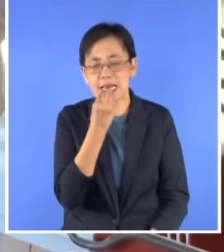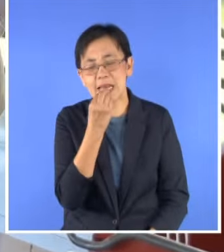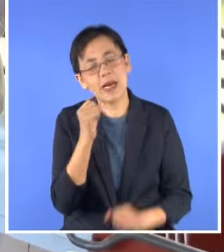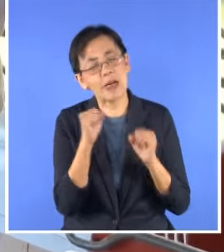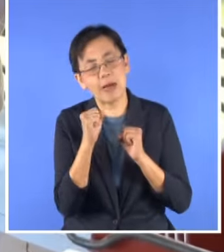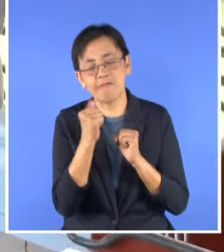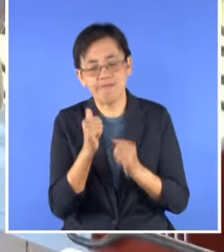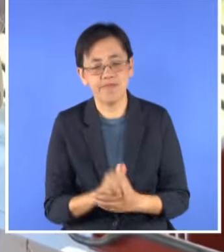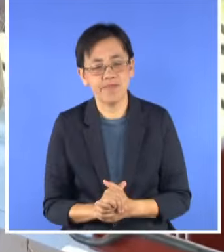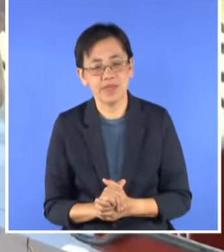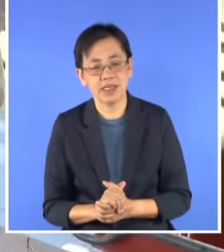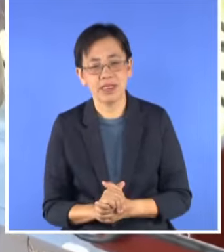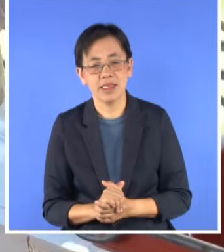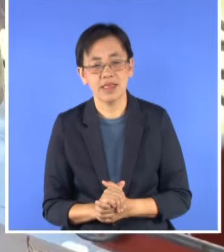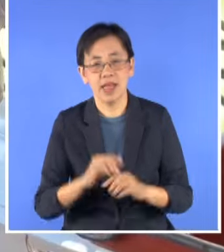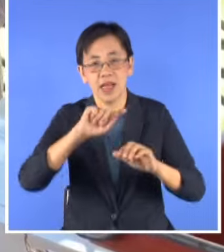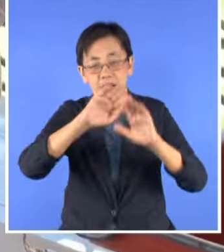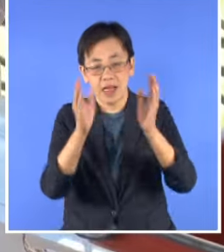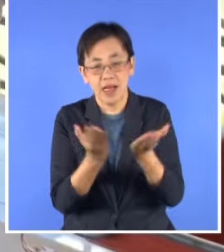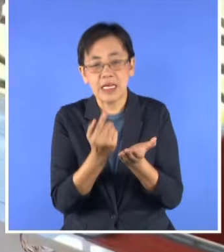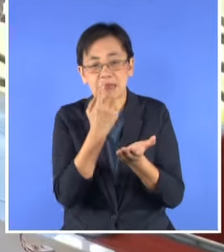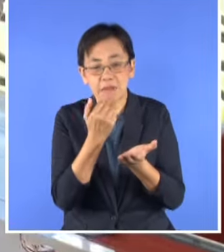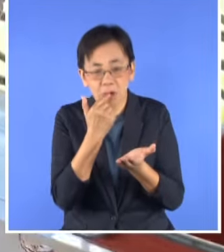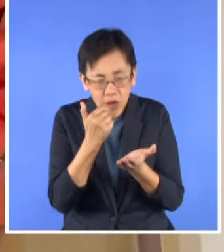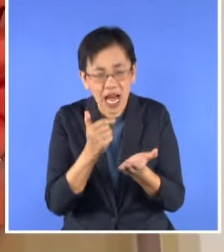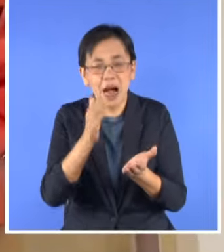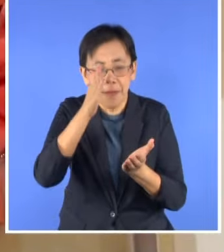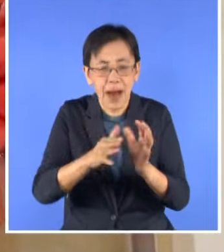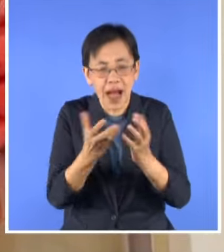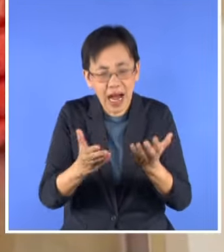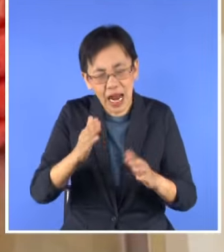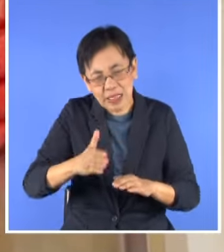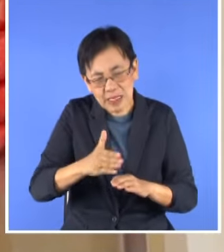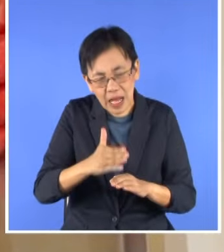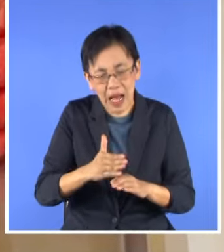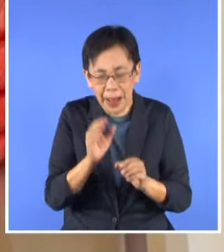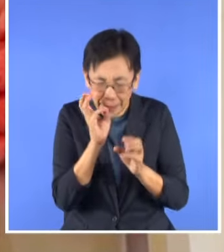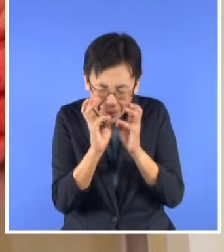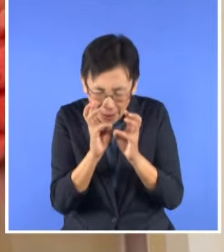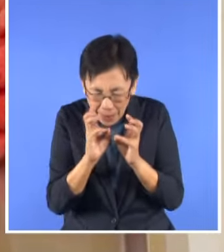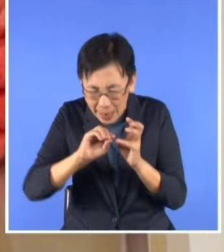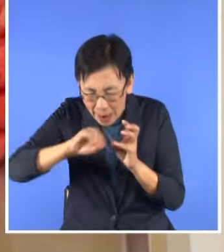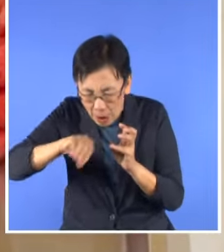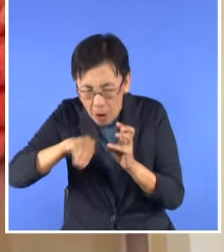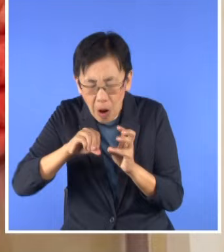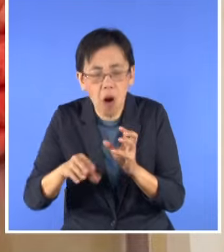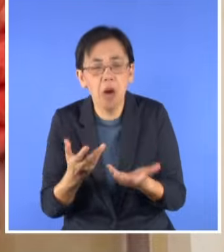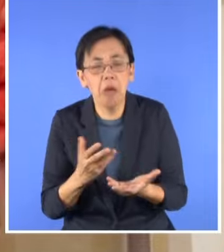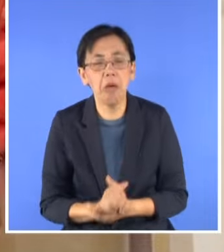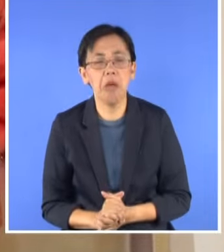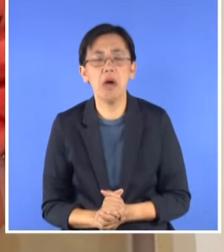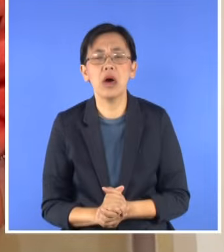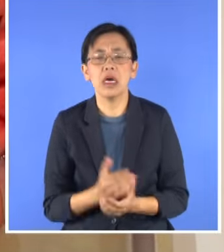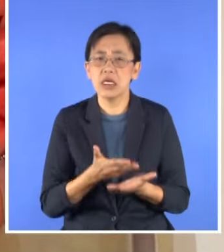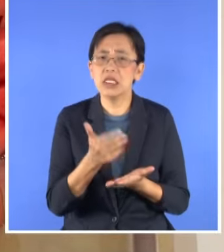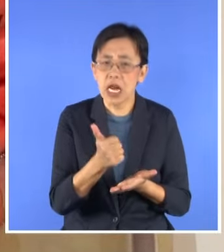นี่โอ้ยแกะเม็ดด้วยแกะเม็ดด้วยไม่ต้องแบบพ่นเม็ดเองก็เชิญชวนคุณผู้ชมไปเที่ยวกันเยอะๆนะคะไปลิ้มลองของอร่อยสินค้าราคาไม่แพงวัน